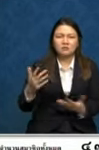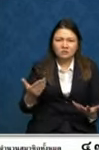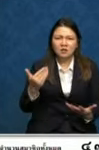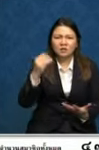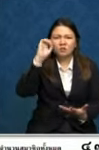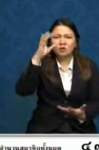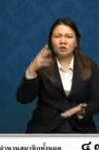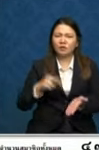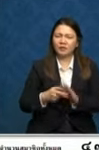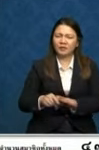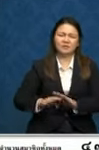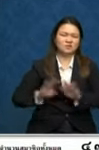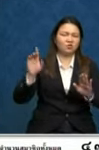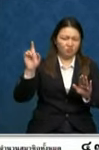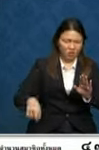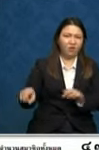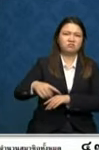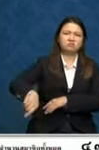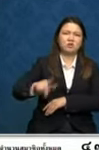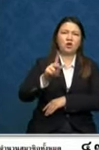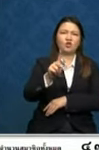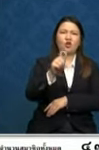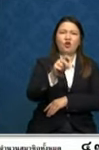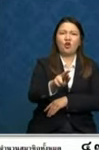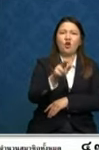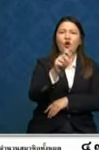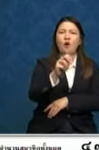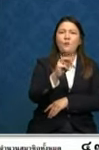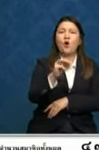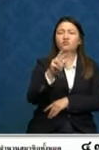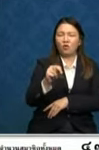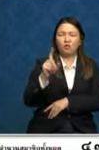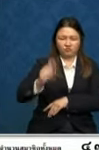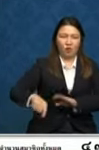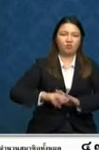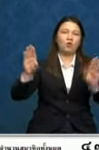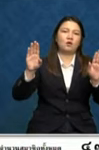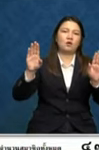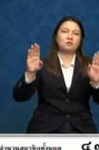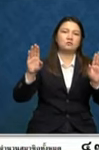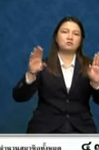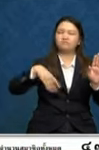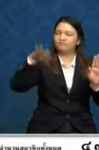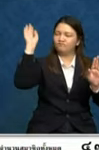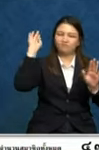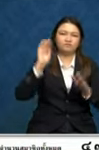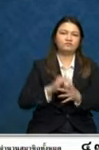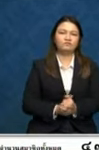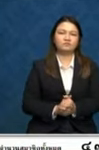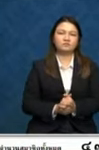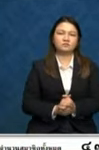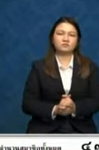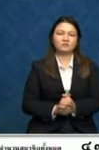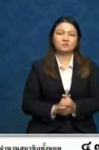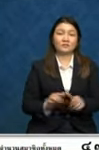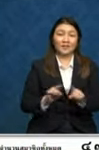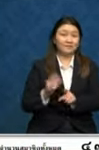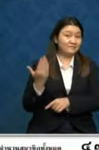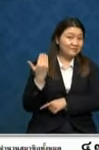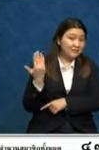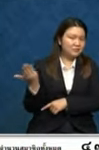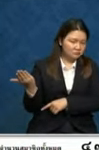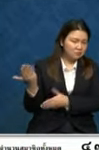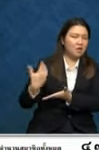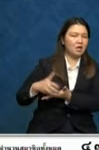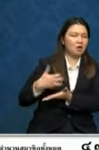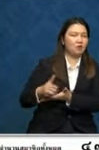สมควรจะยกเลิกได้แล้วผมขอย้ำสมควรยกเลิกได้แล้วเหมือนกับท่านผู้ทรงเกียรติที่พูดไ